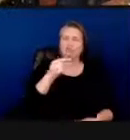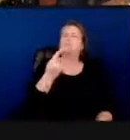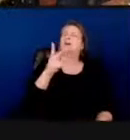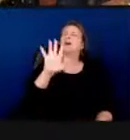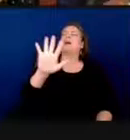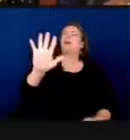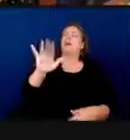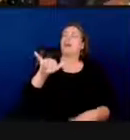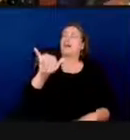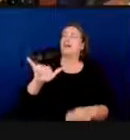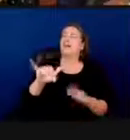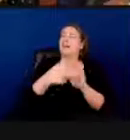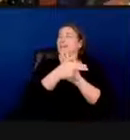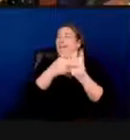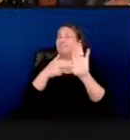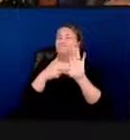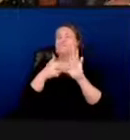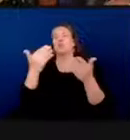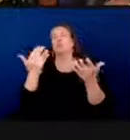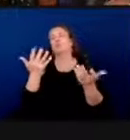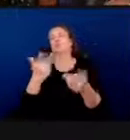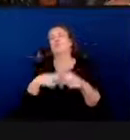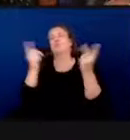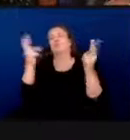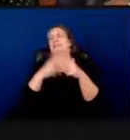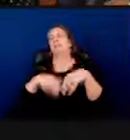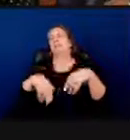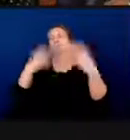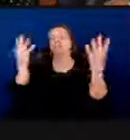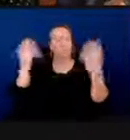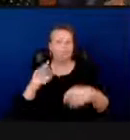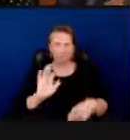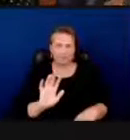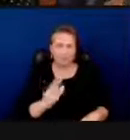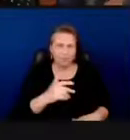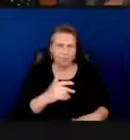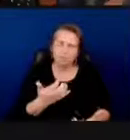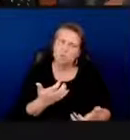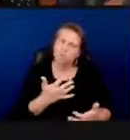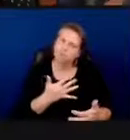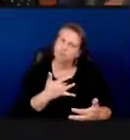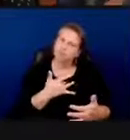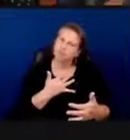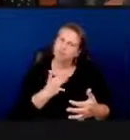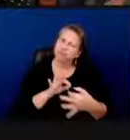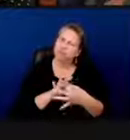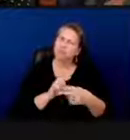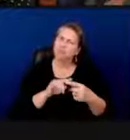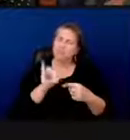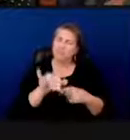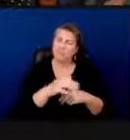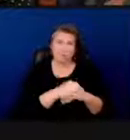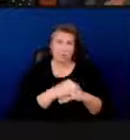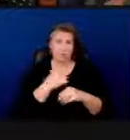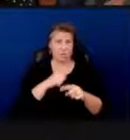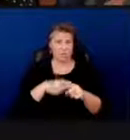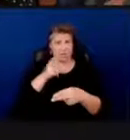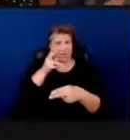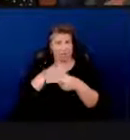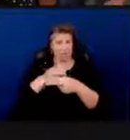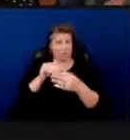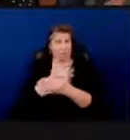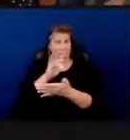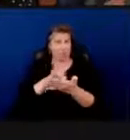يشعر الطلبة أن هذه المدرسة هي طبعا جديدة، ومن المهم أن